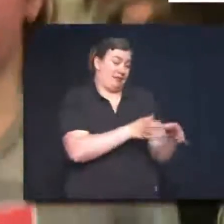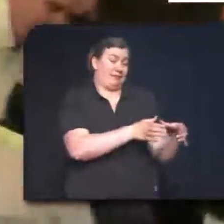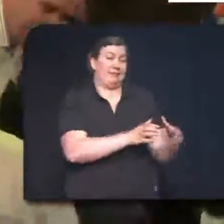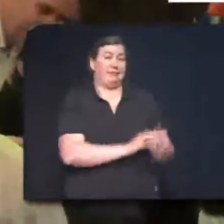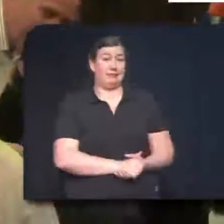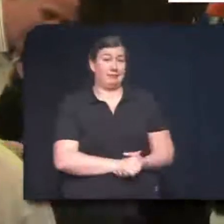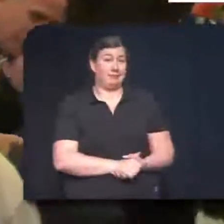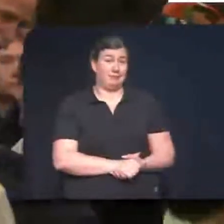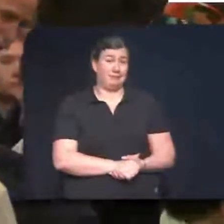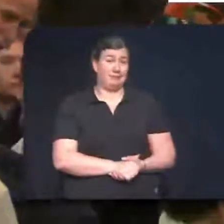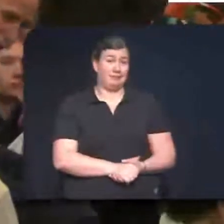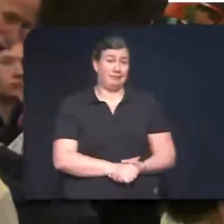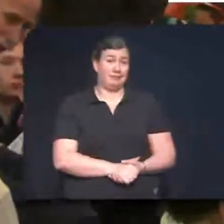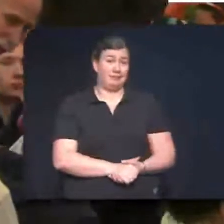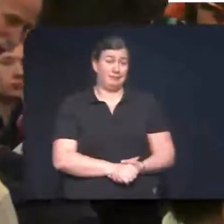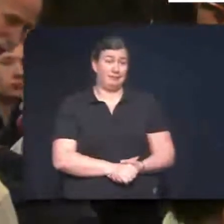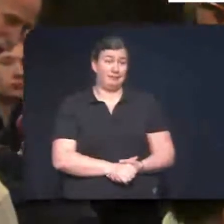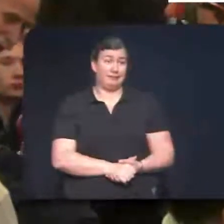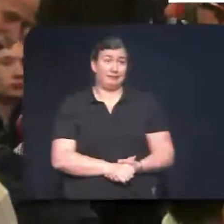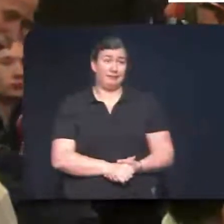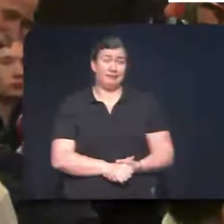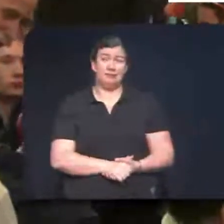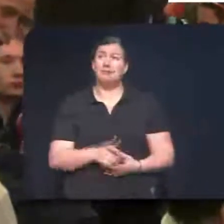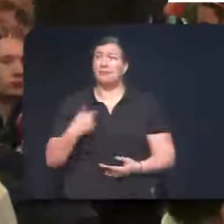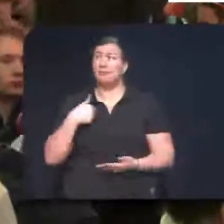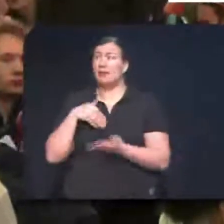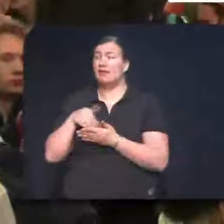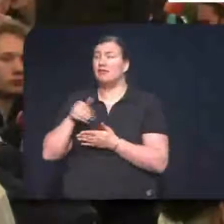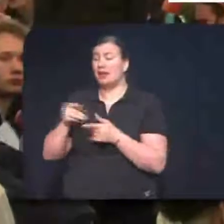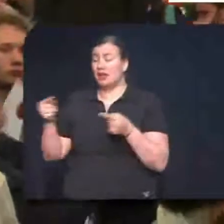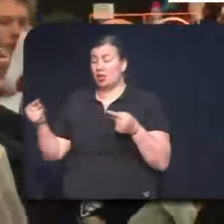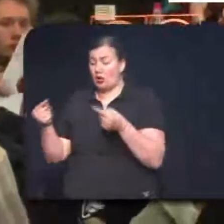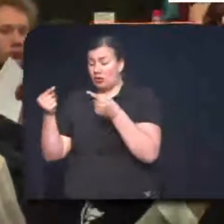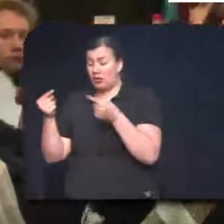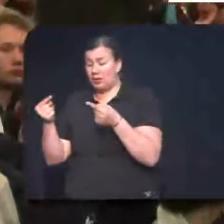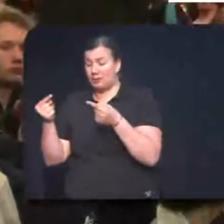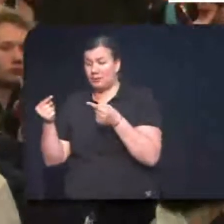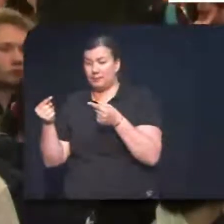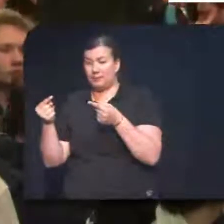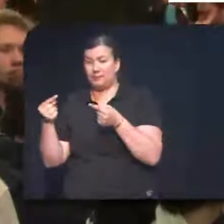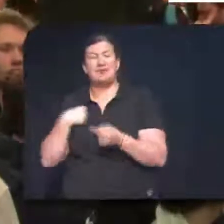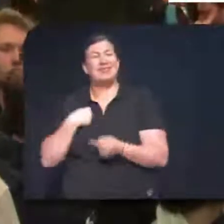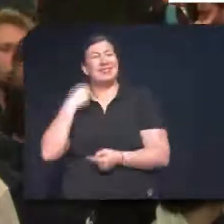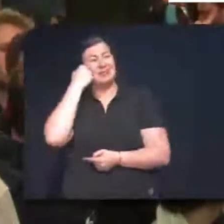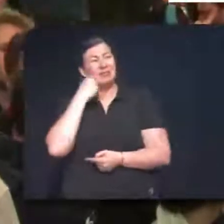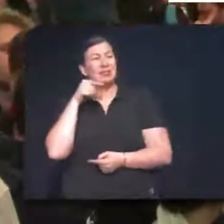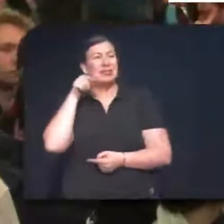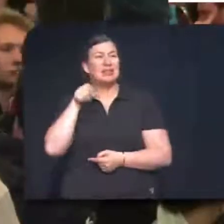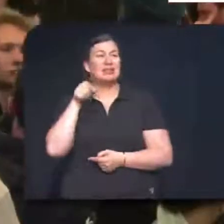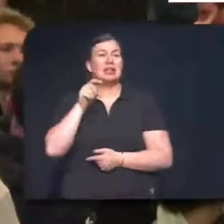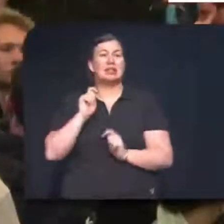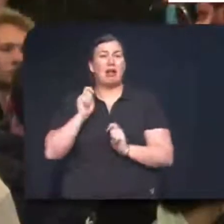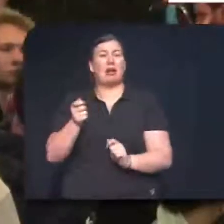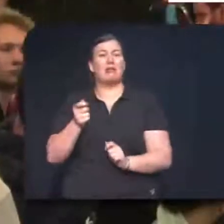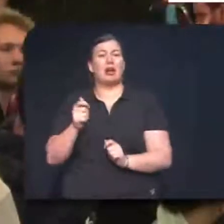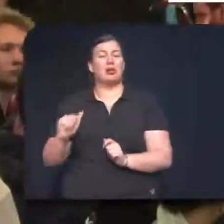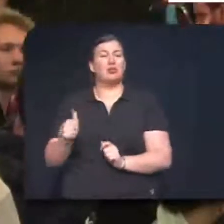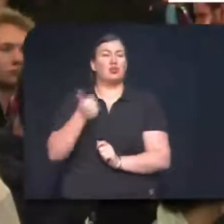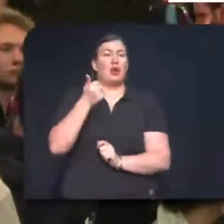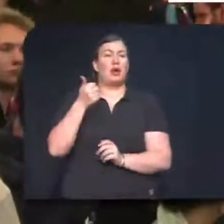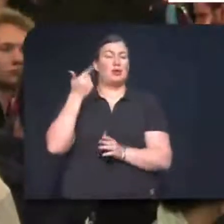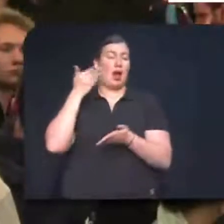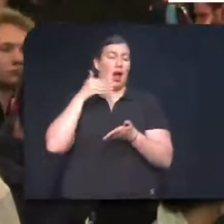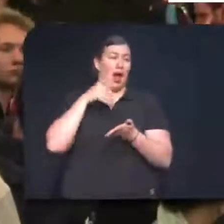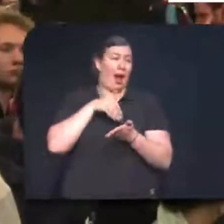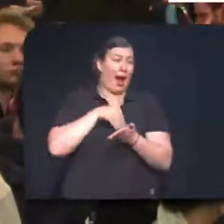es gibt weiter mit contra ich bitte darum diesen Antrag zunächst in bei der ersten Abstimmung vor als Ganzes abgestimmt wird